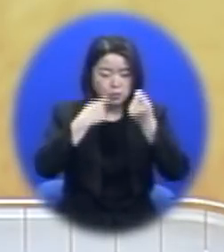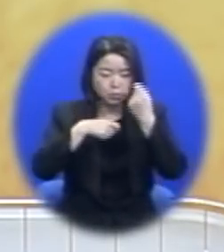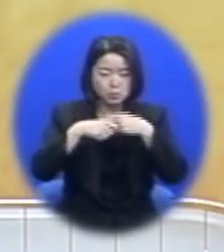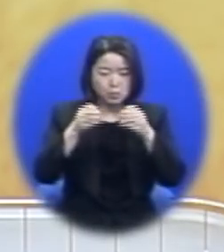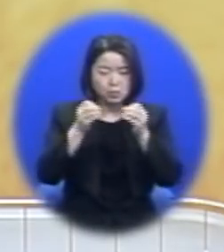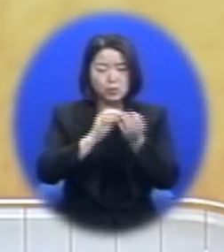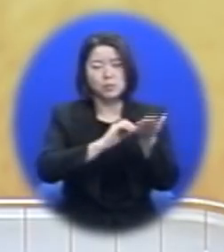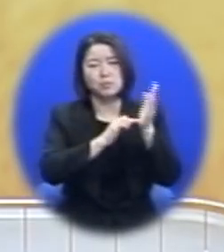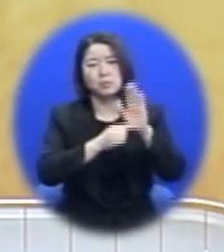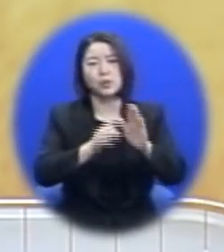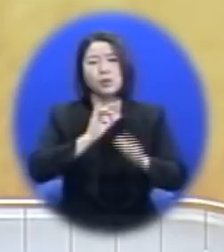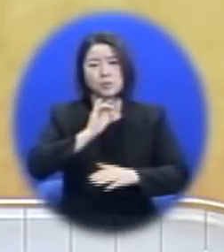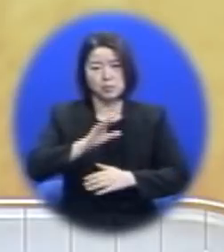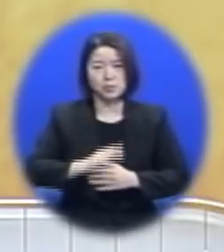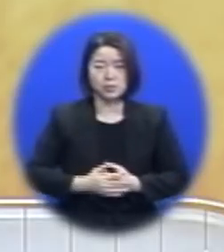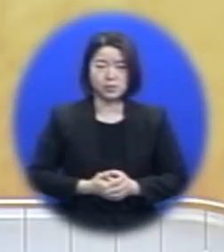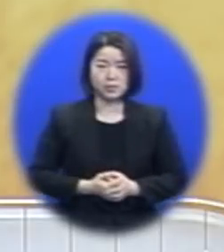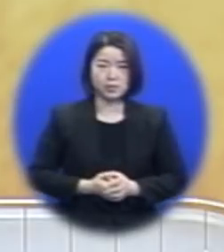표현할 수밖에 없었습니다.